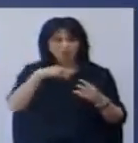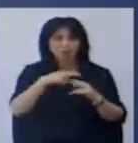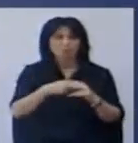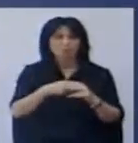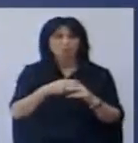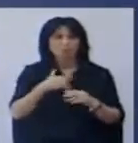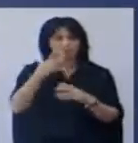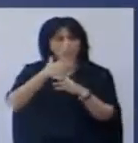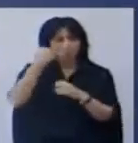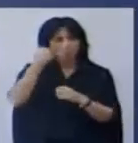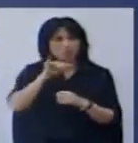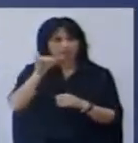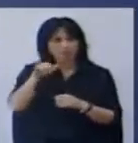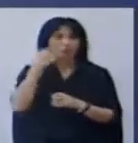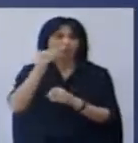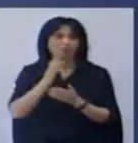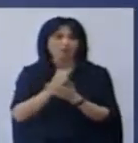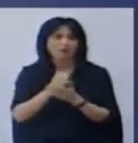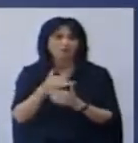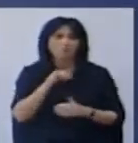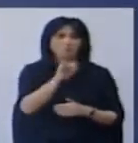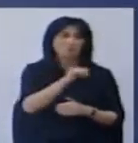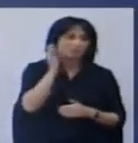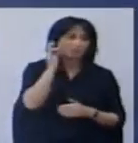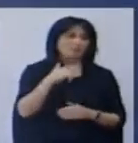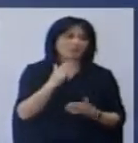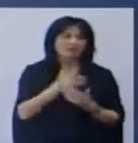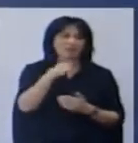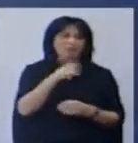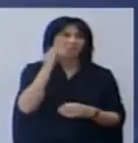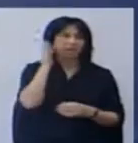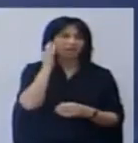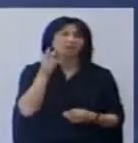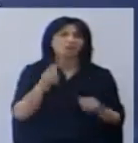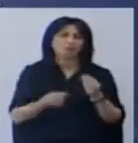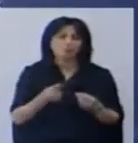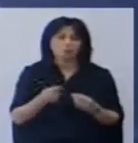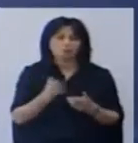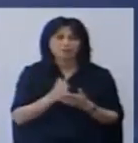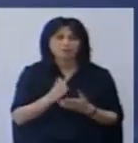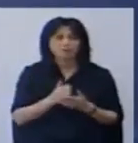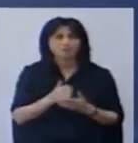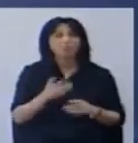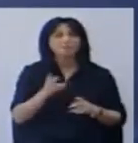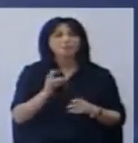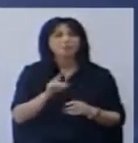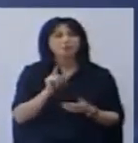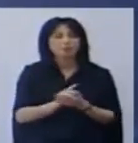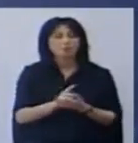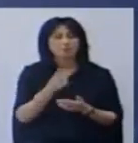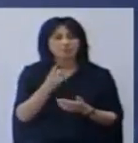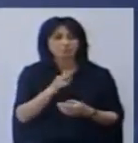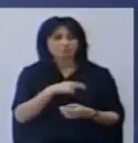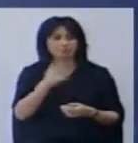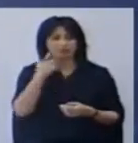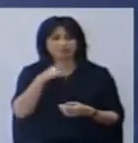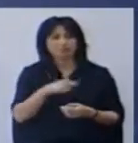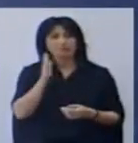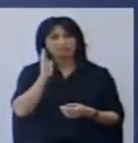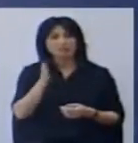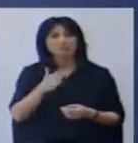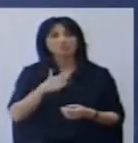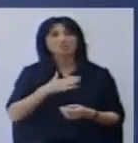გურიაში მივდივარ, ვარ გურული, როცა სამეგრელოში მივდივარ, ვარ მეგრელი. ეს ხუმრობით რა თქმა უნდა. აუცილებლად მე როგორც ერთ პარლამენტარს